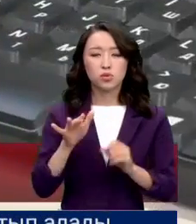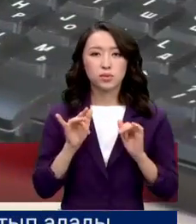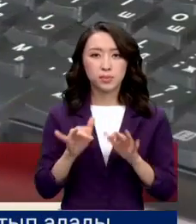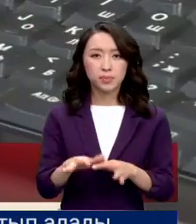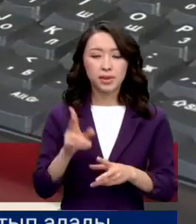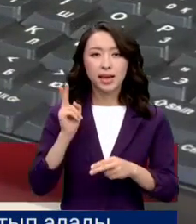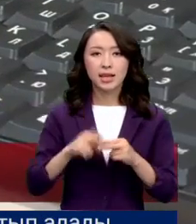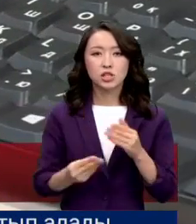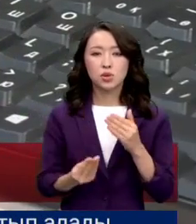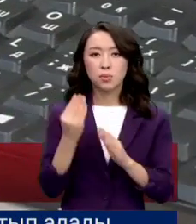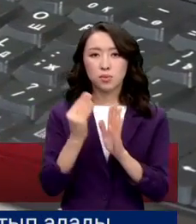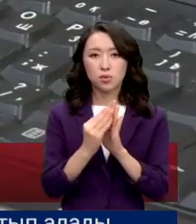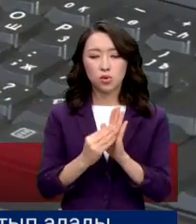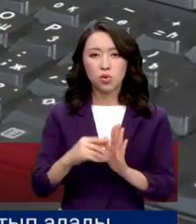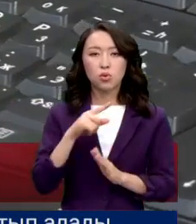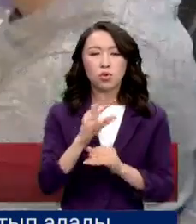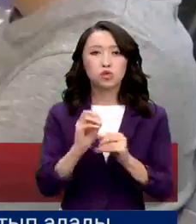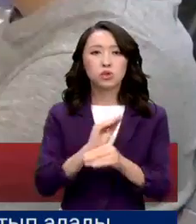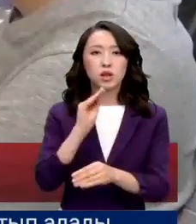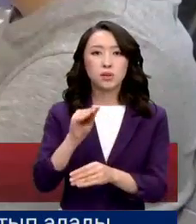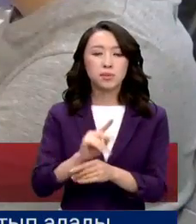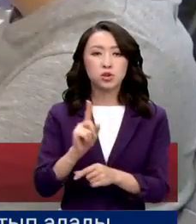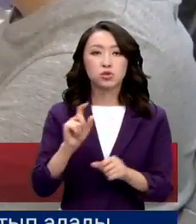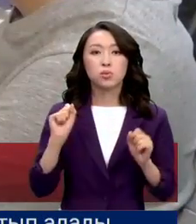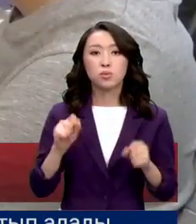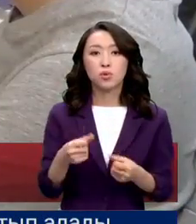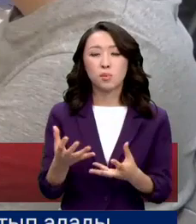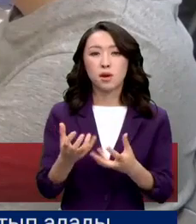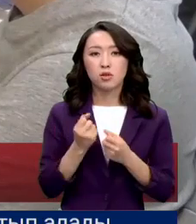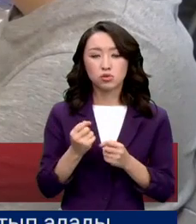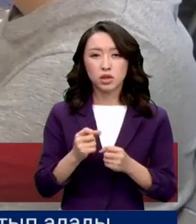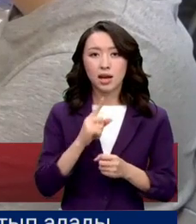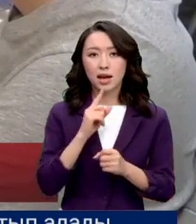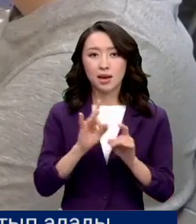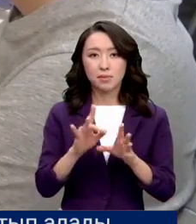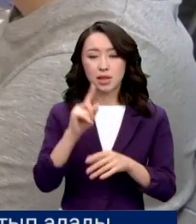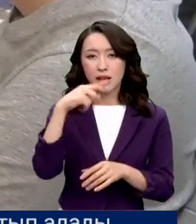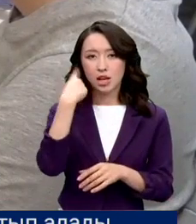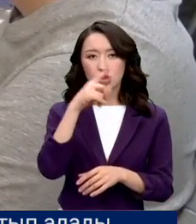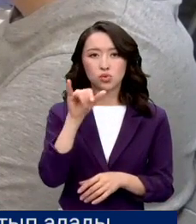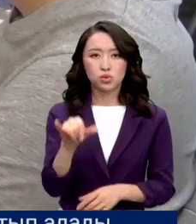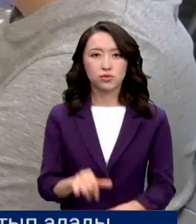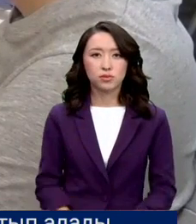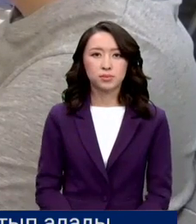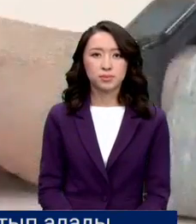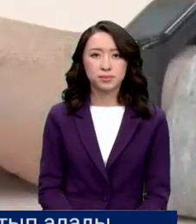В конце поста пресс-секретарь МЦРИАП добавил, что можно получить комментарии лично у него.